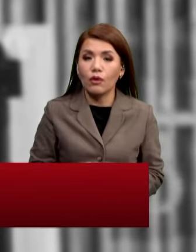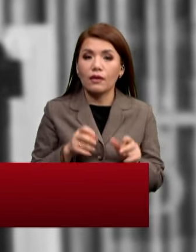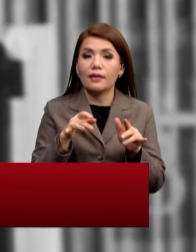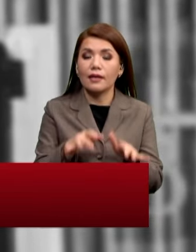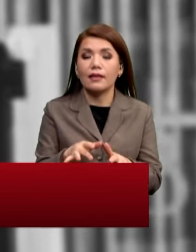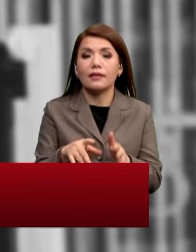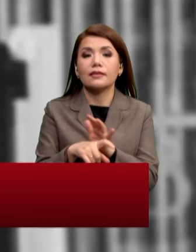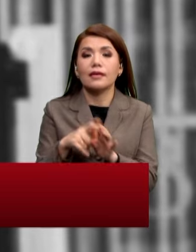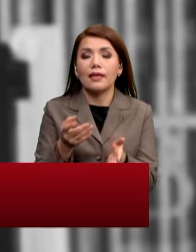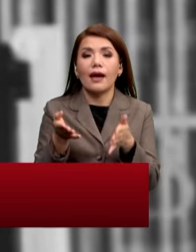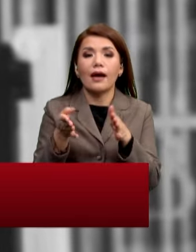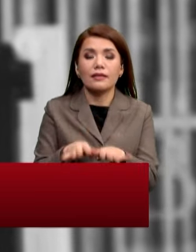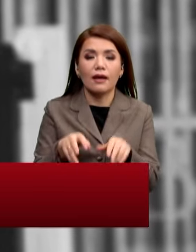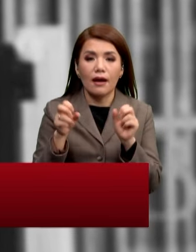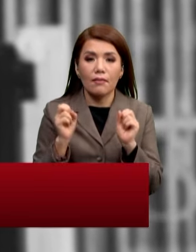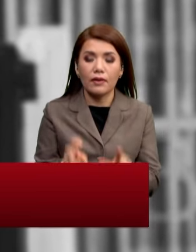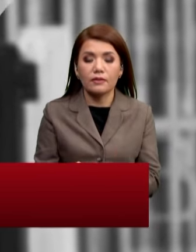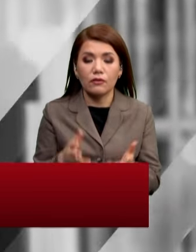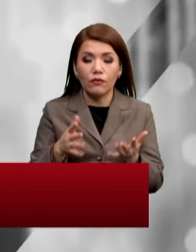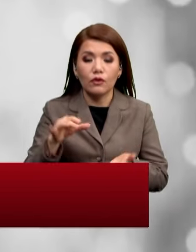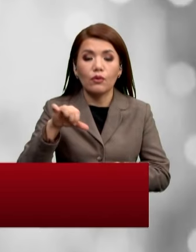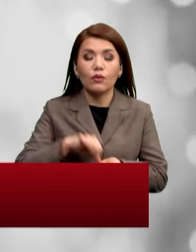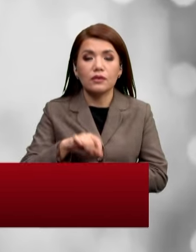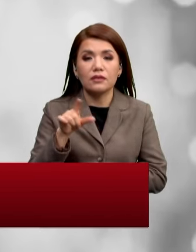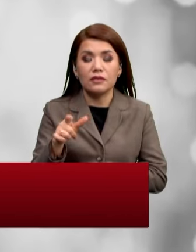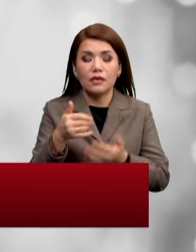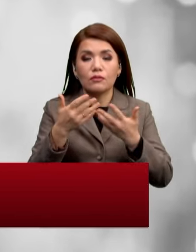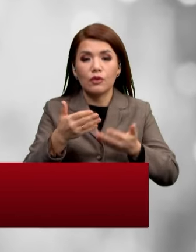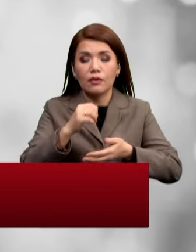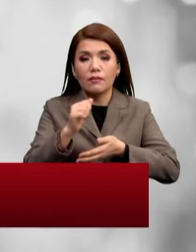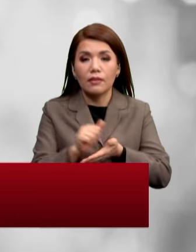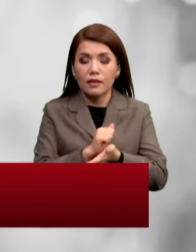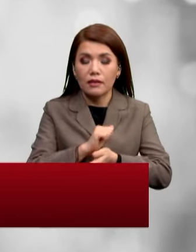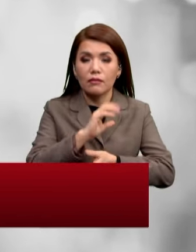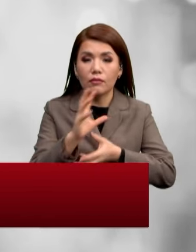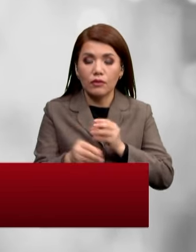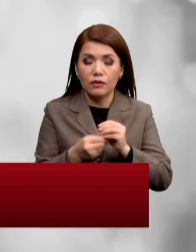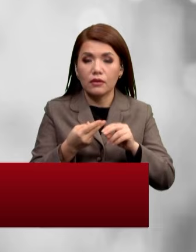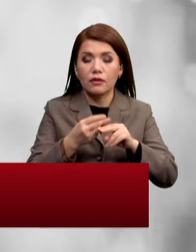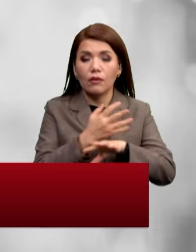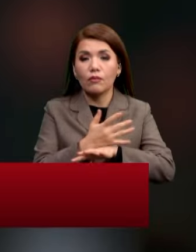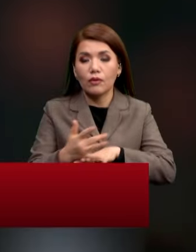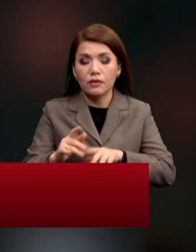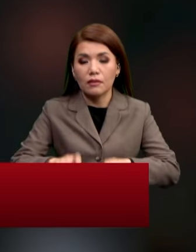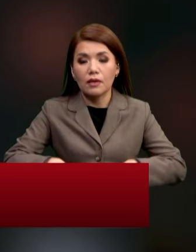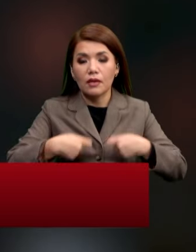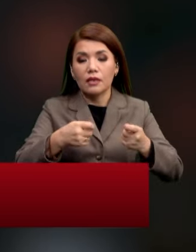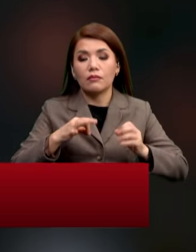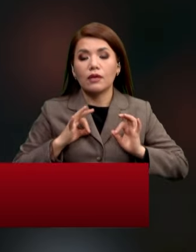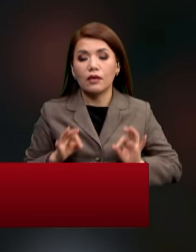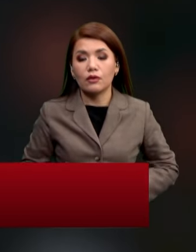статье «Оставление в опасности». Сейчас участники ознакомливаются с материалами дела, после чего оно будет направлено в